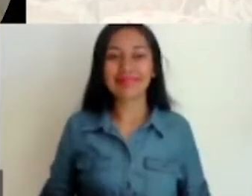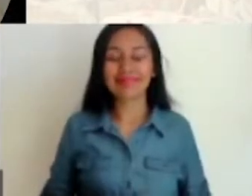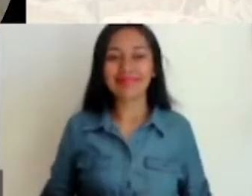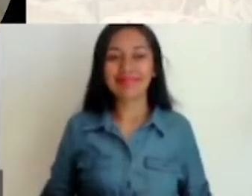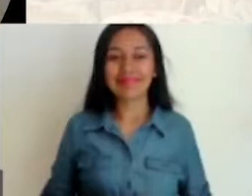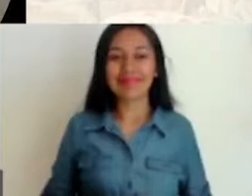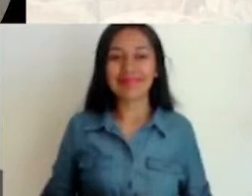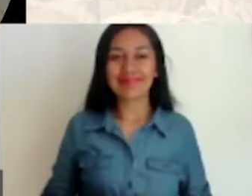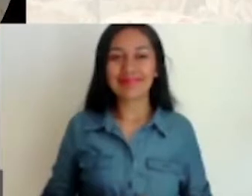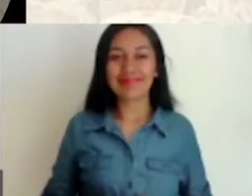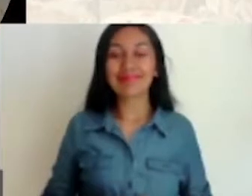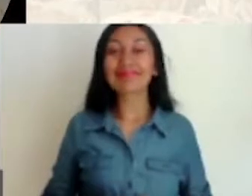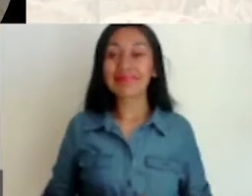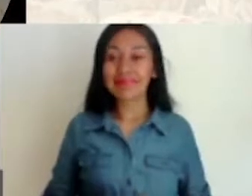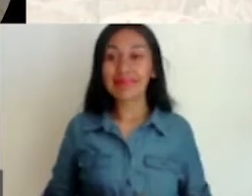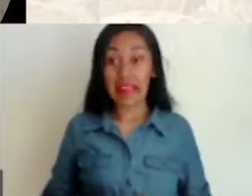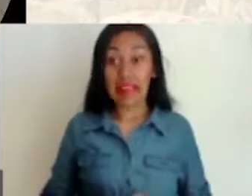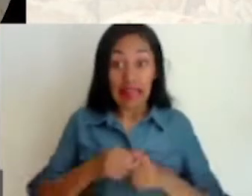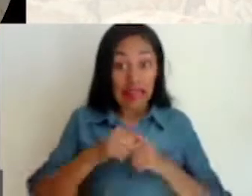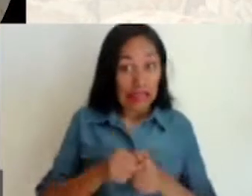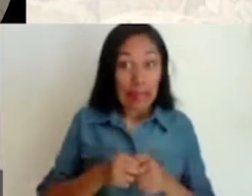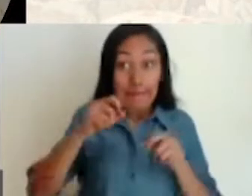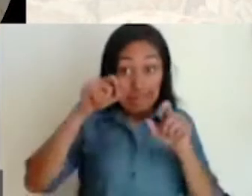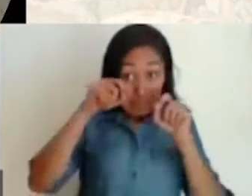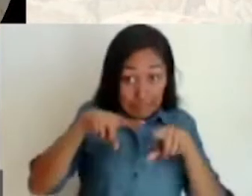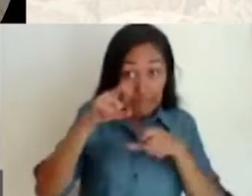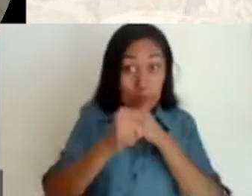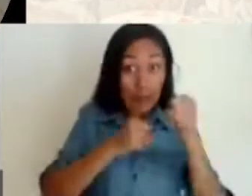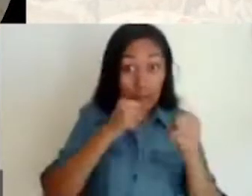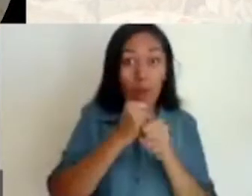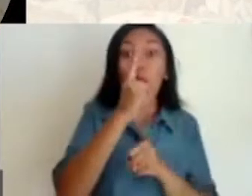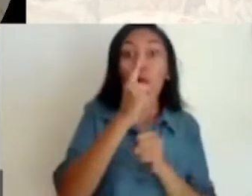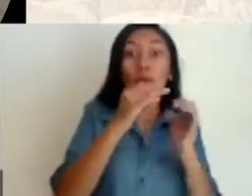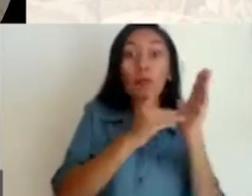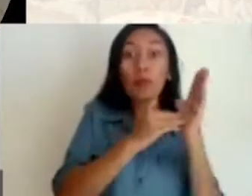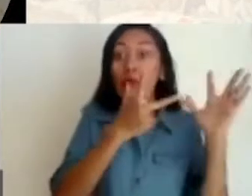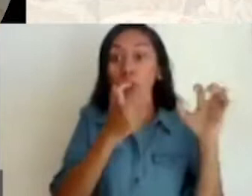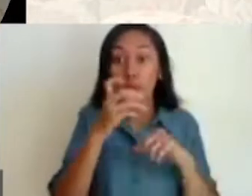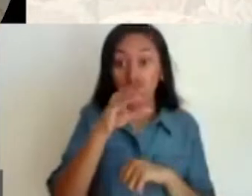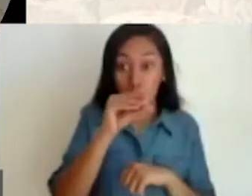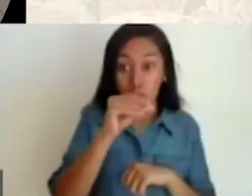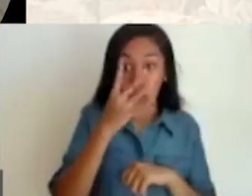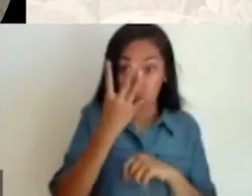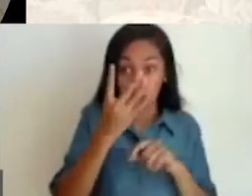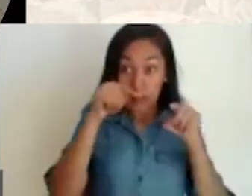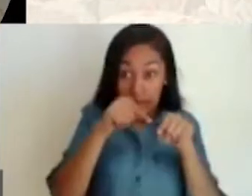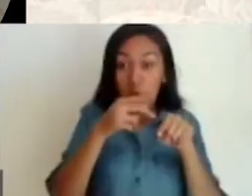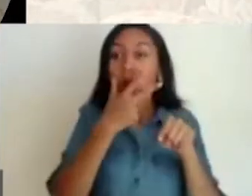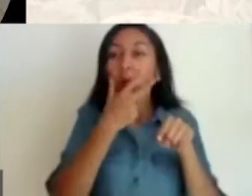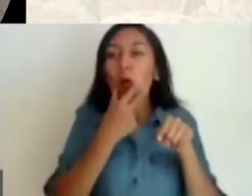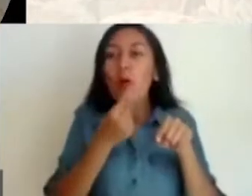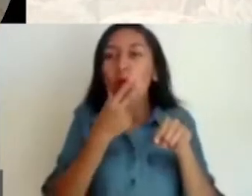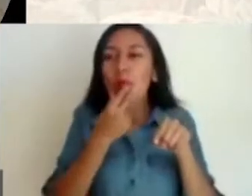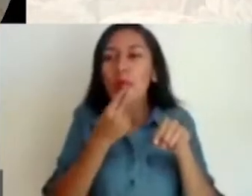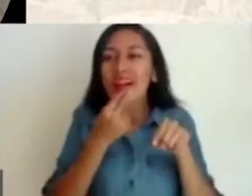En el mismo año y en el mismo lugar, el médico japonés Shibasaburo Kitasato